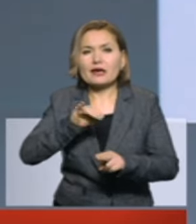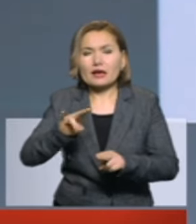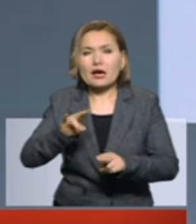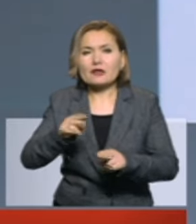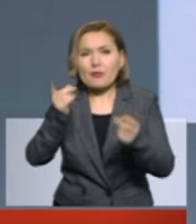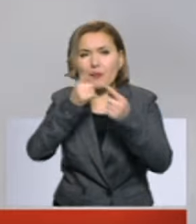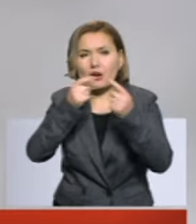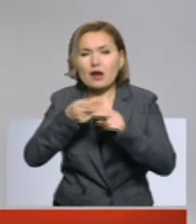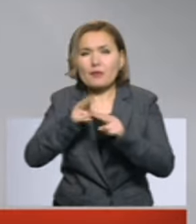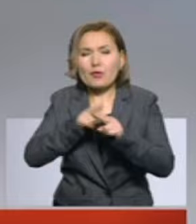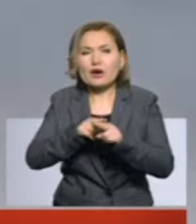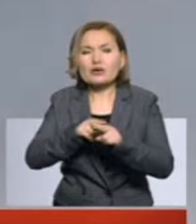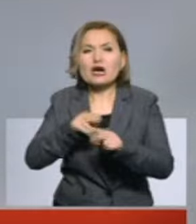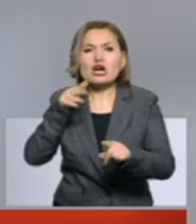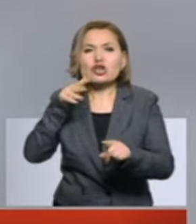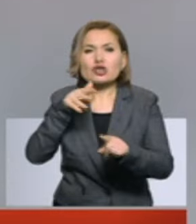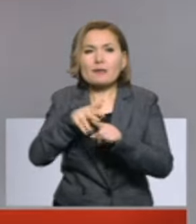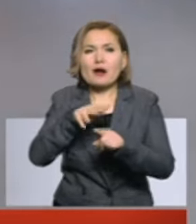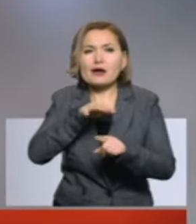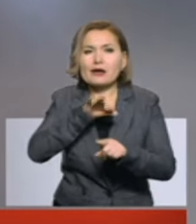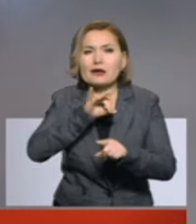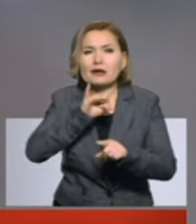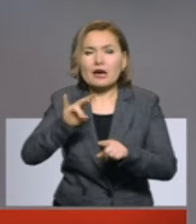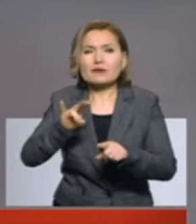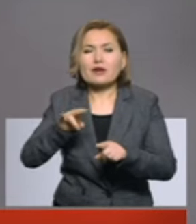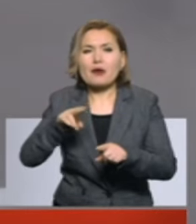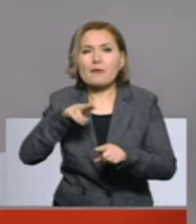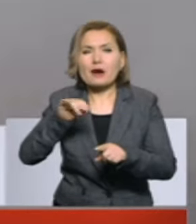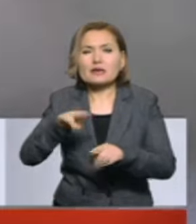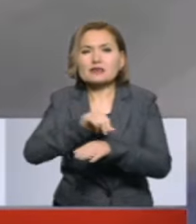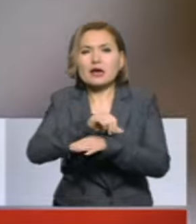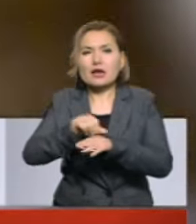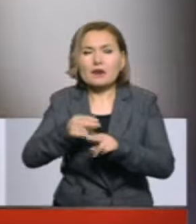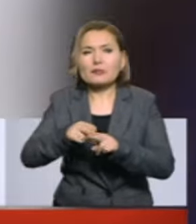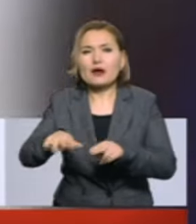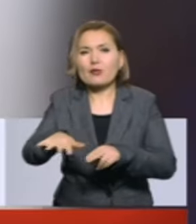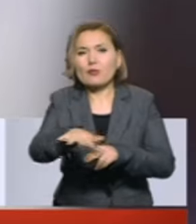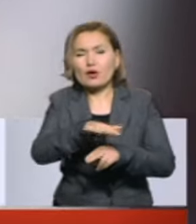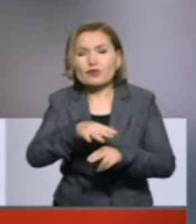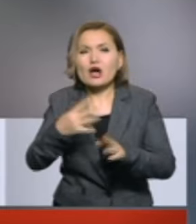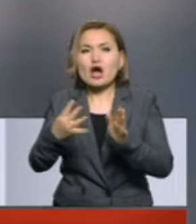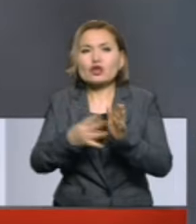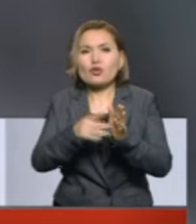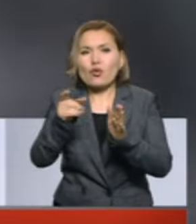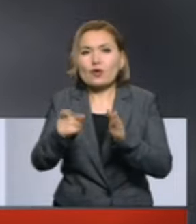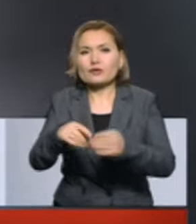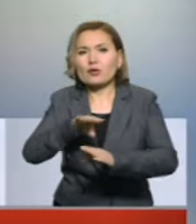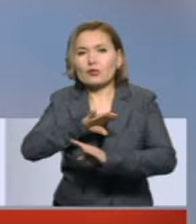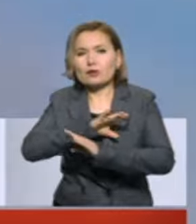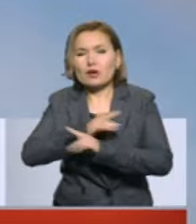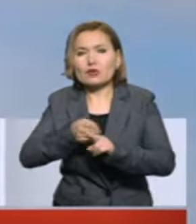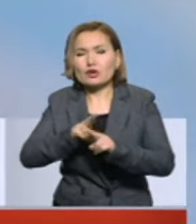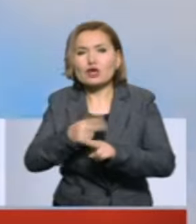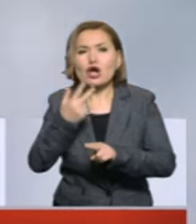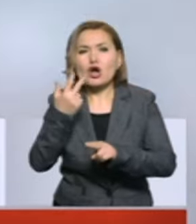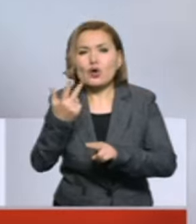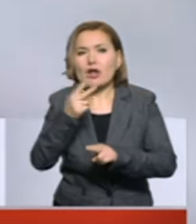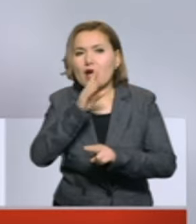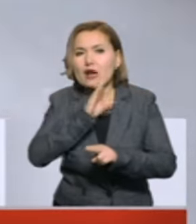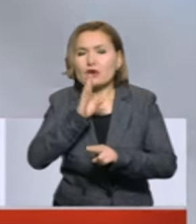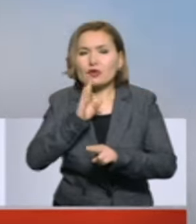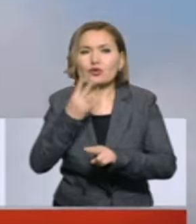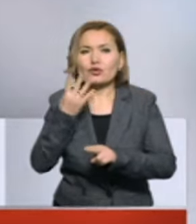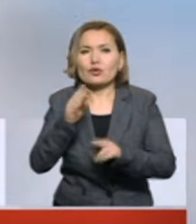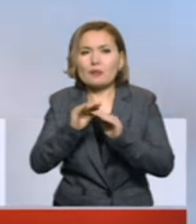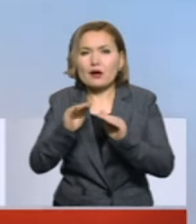бұл шабылдан Иранның Пакистанмен шекаралас Систан-Белуджистан провинциясында 9 адам мерт болған. Олардың үшеуі